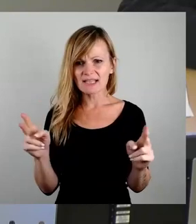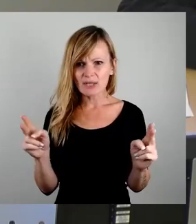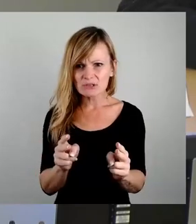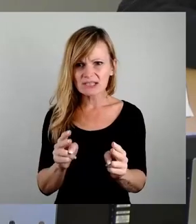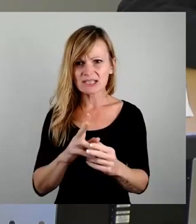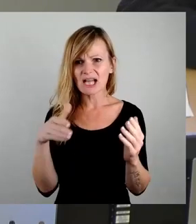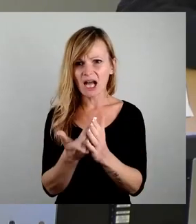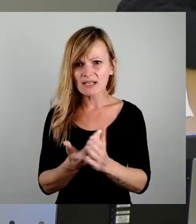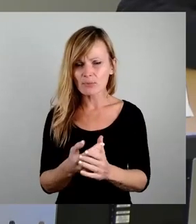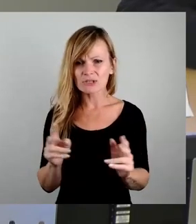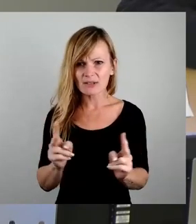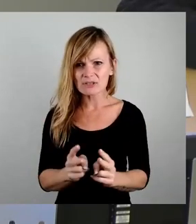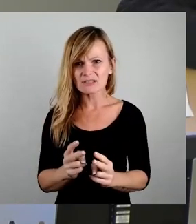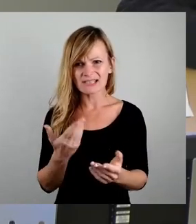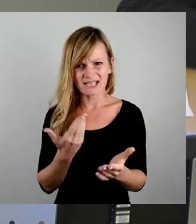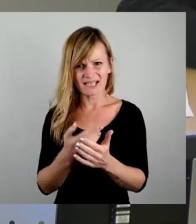ist ja Unfug. So.